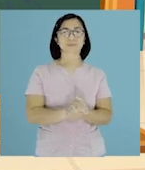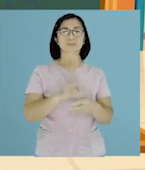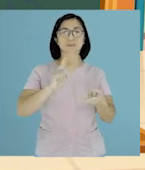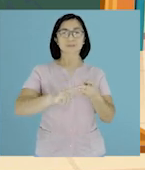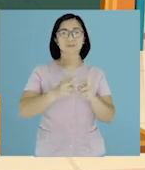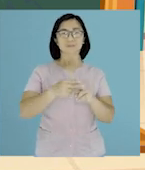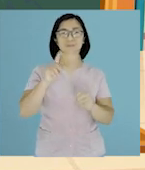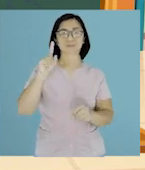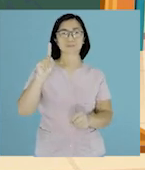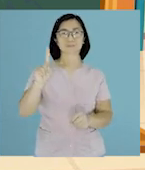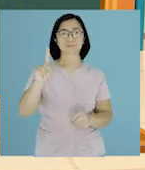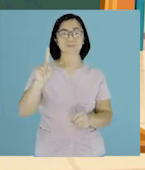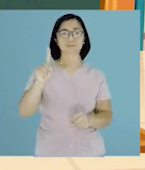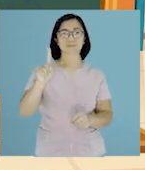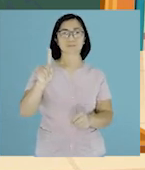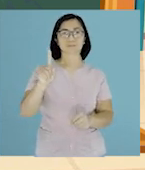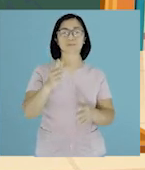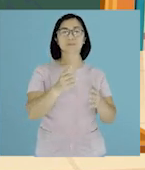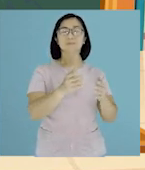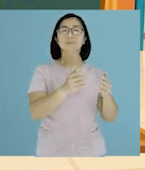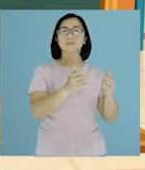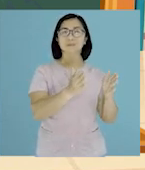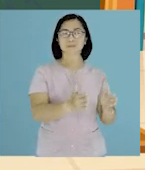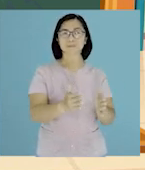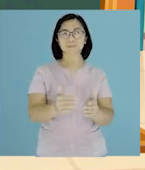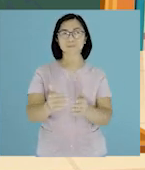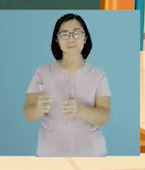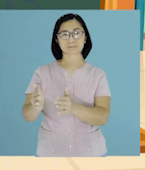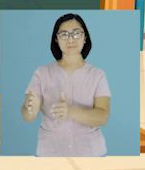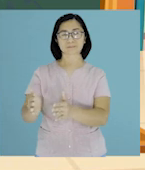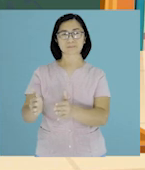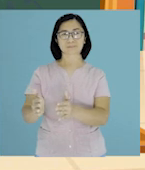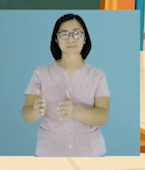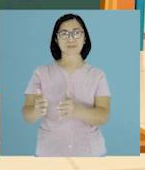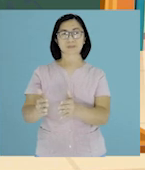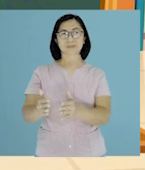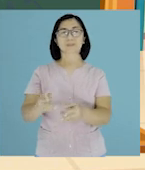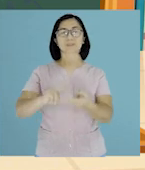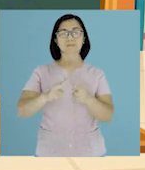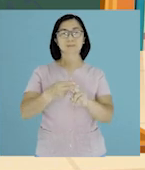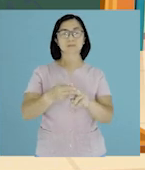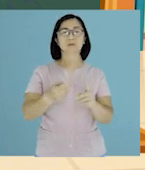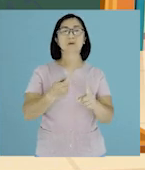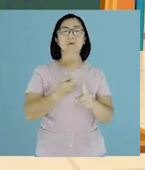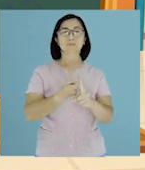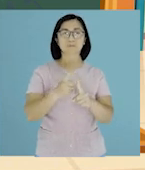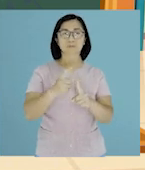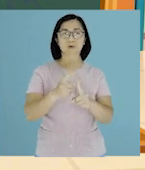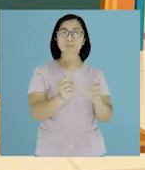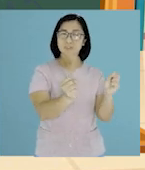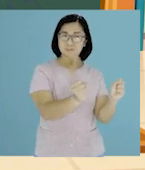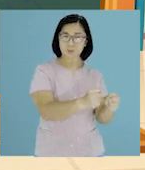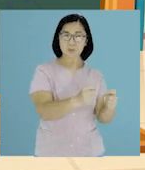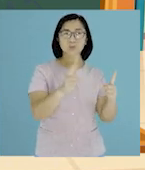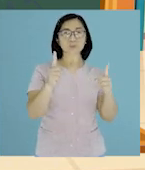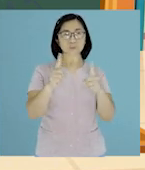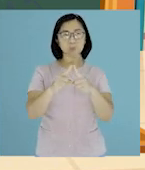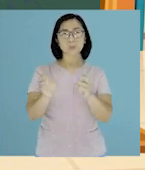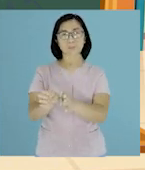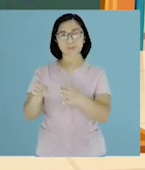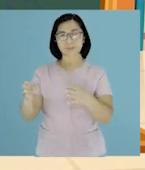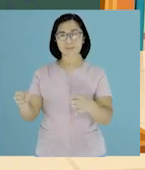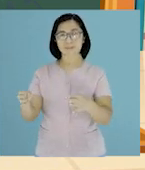Number 1. Ayusin ang mga number mula sa pinakamaliit hanggang sa pinakamalaki.